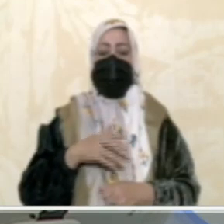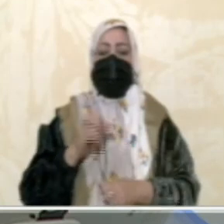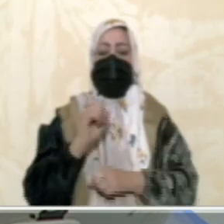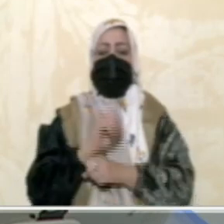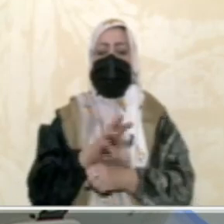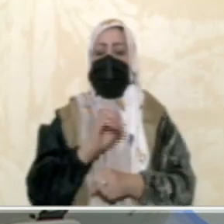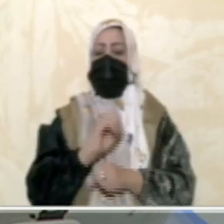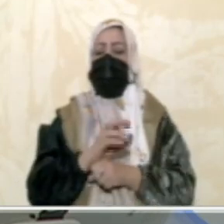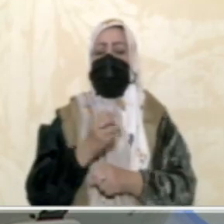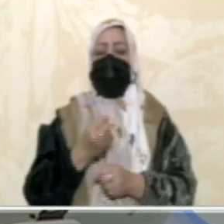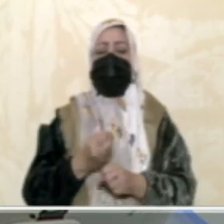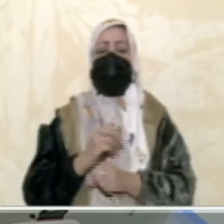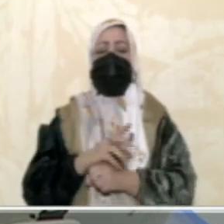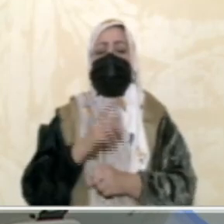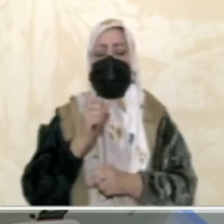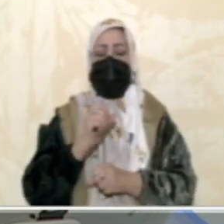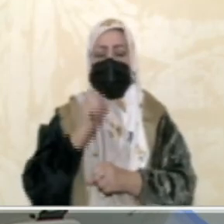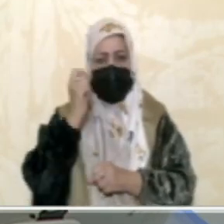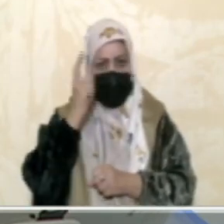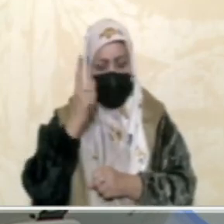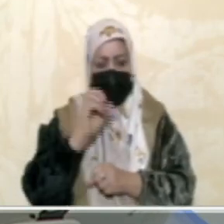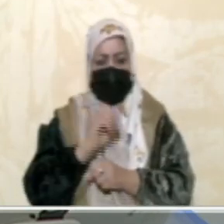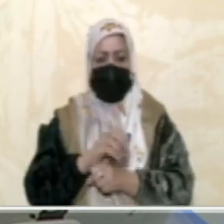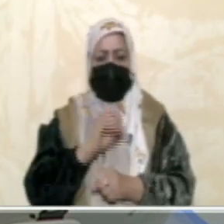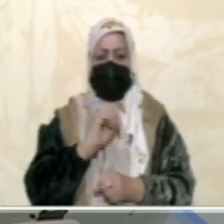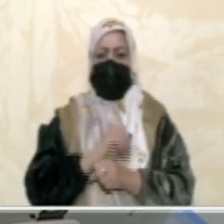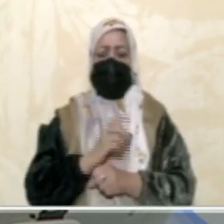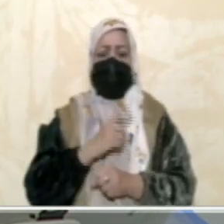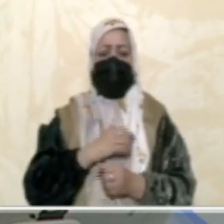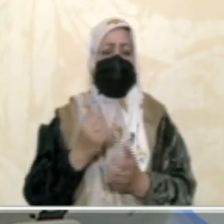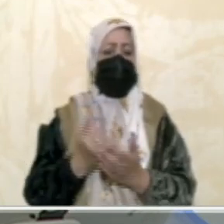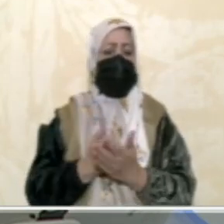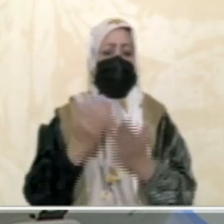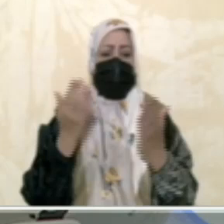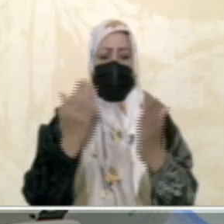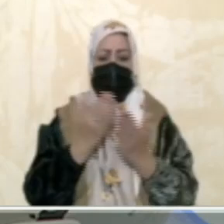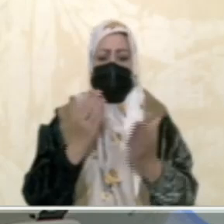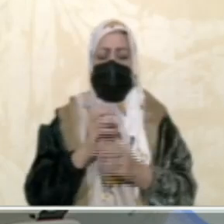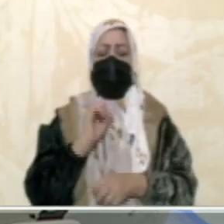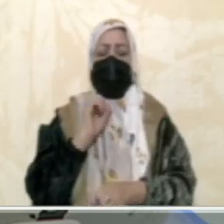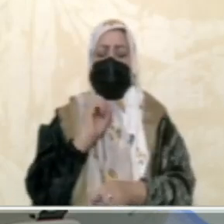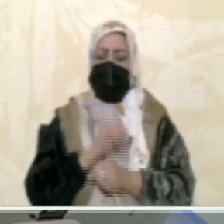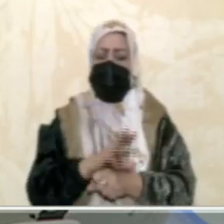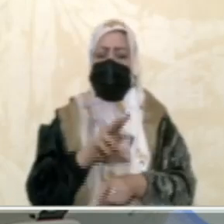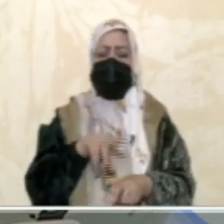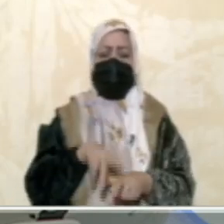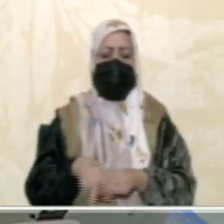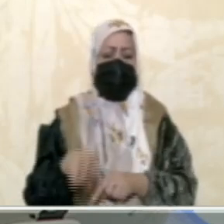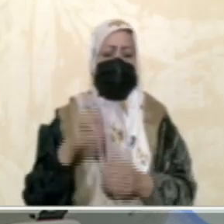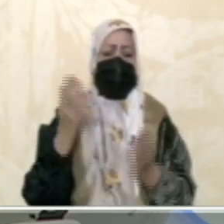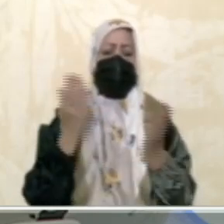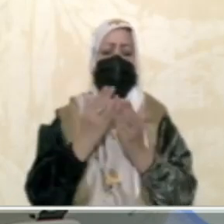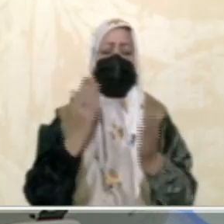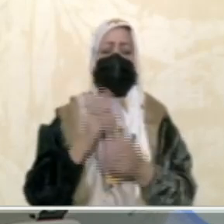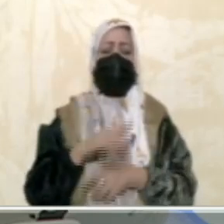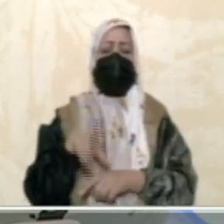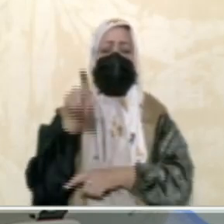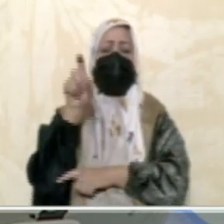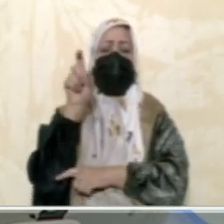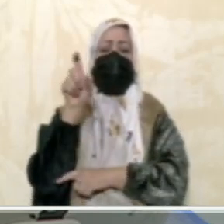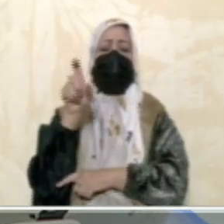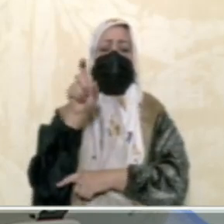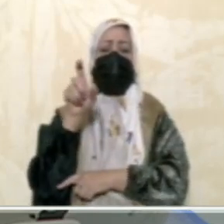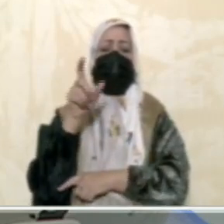ينقطع عن الدرس وعن اعطاء الدروس في المساجد حتى في الفتره المظلمه